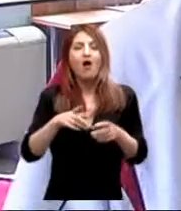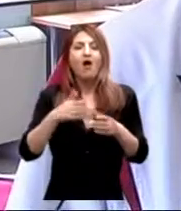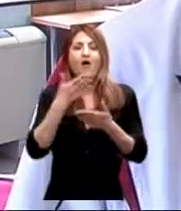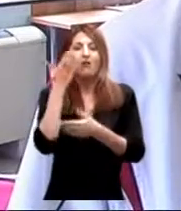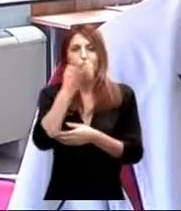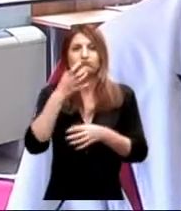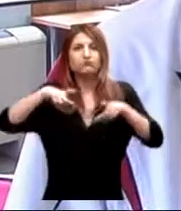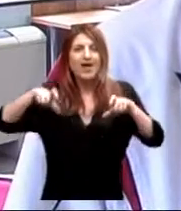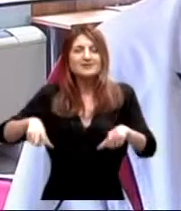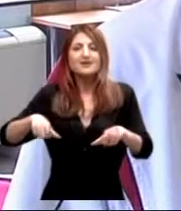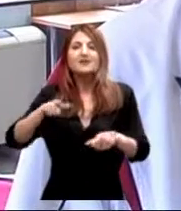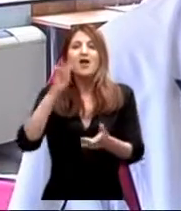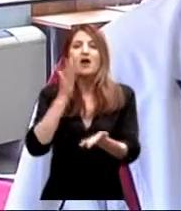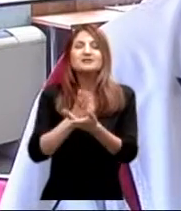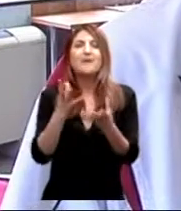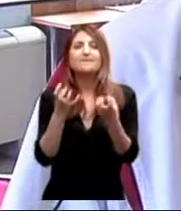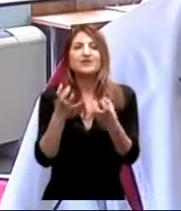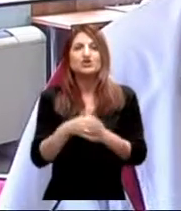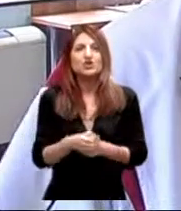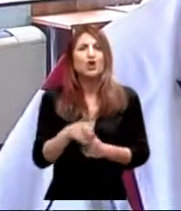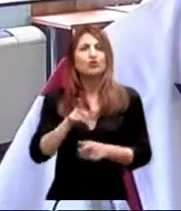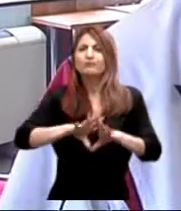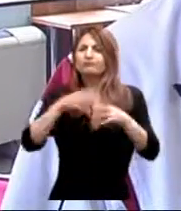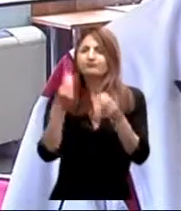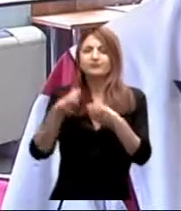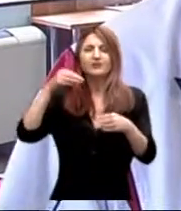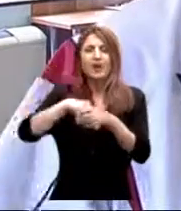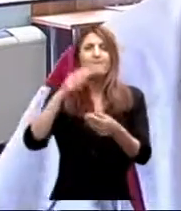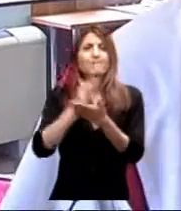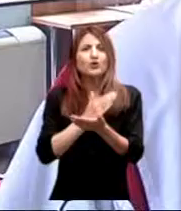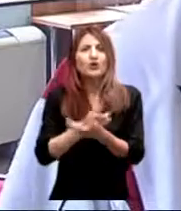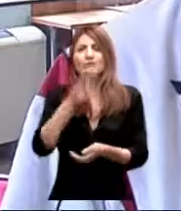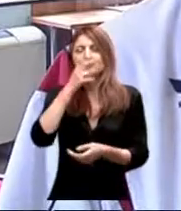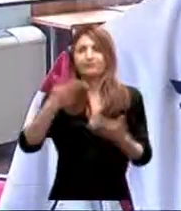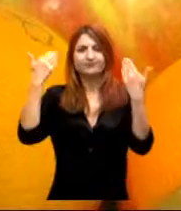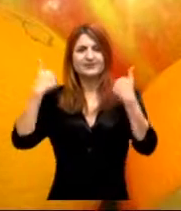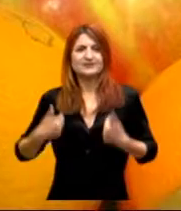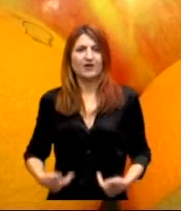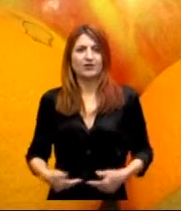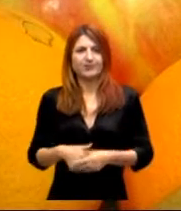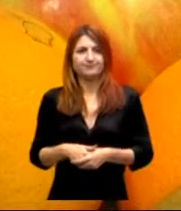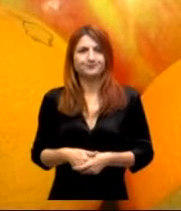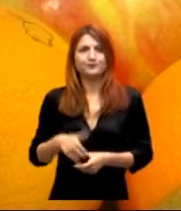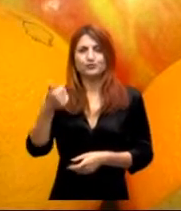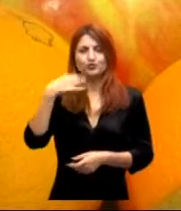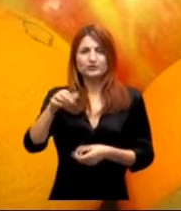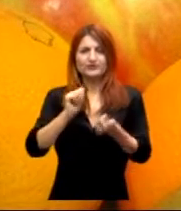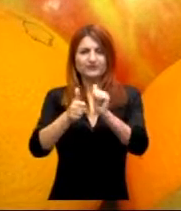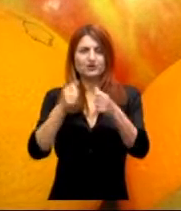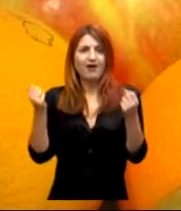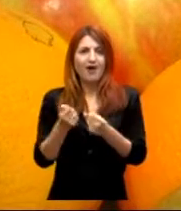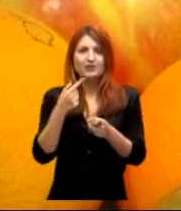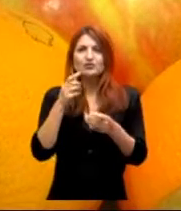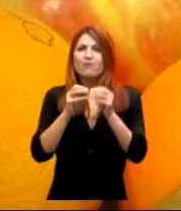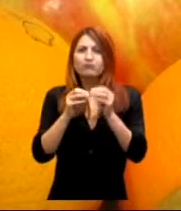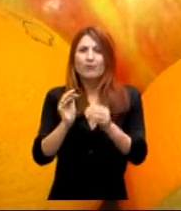pojedine grupe mišića. Dakle, kompletan jedan program koji obrađuje kompletno cijelo tijelo. Osim tjelesne aktivnosti, uz problem